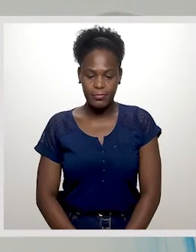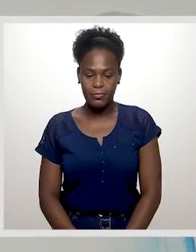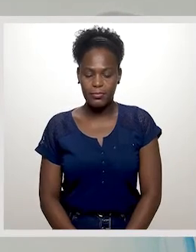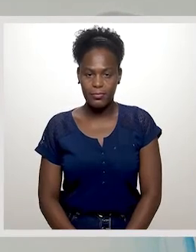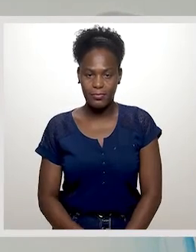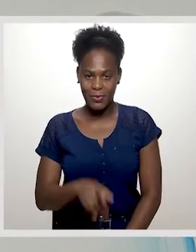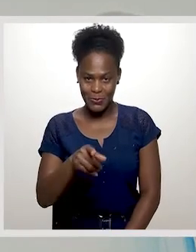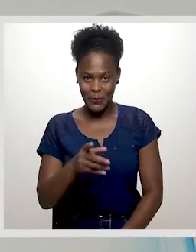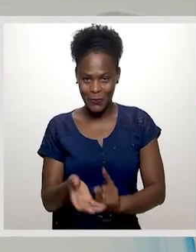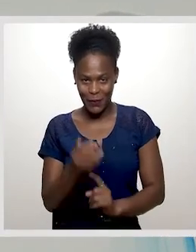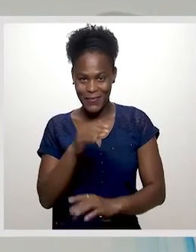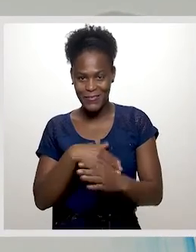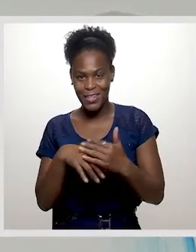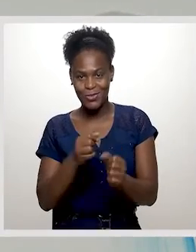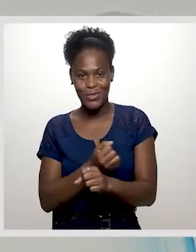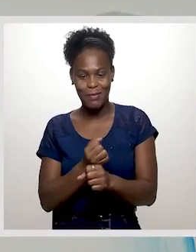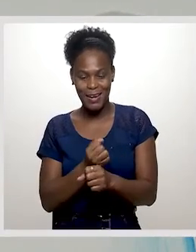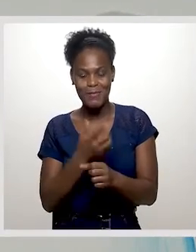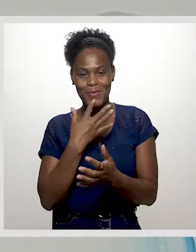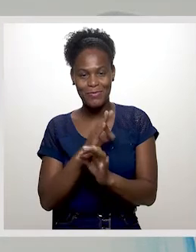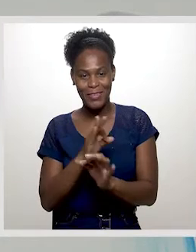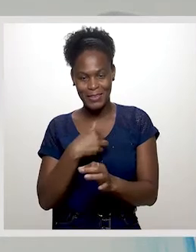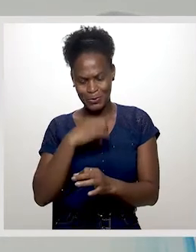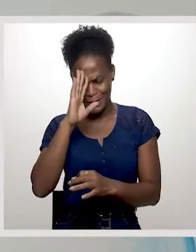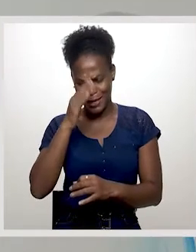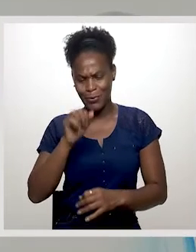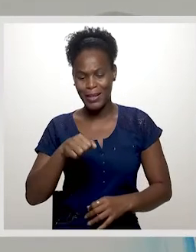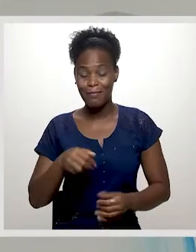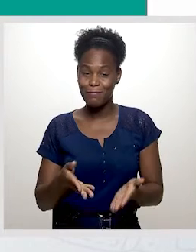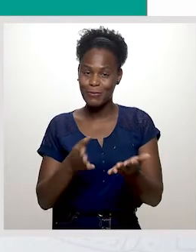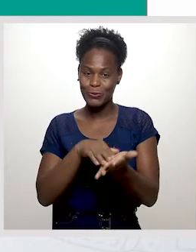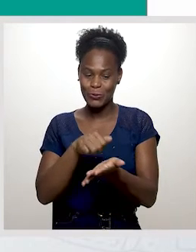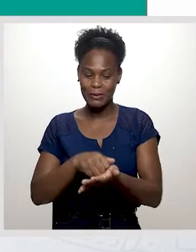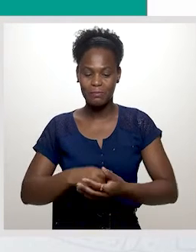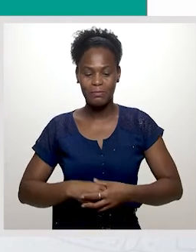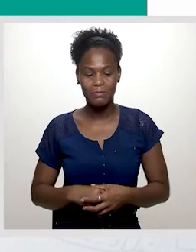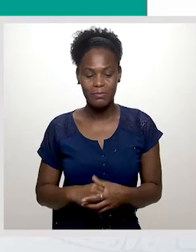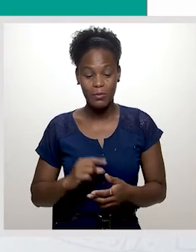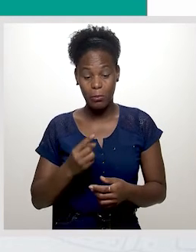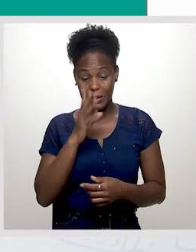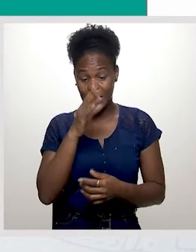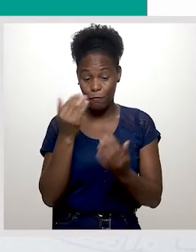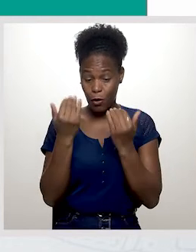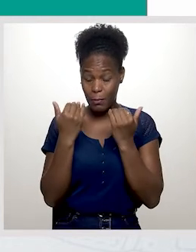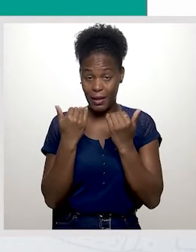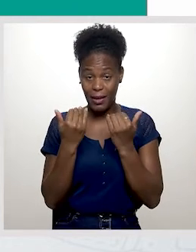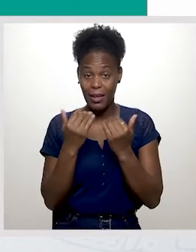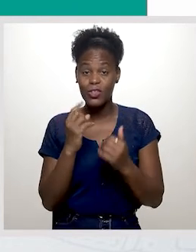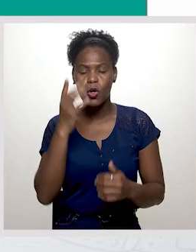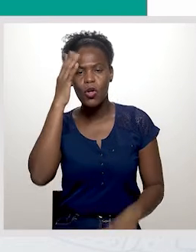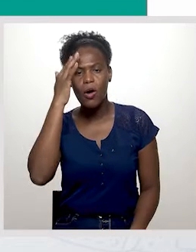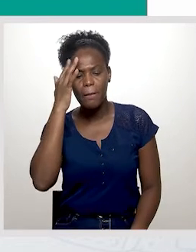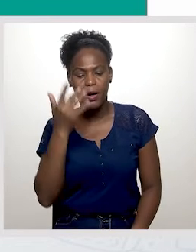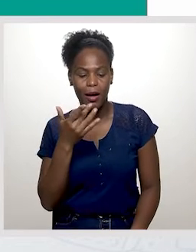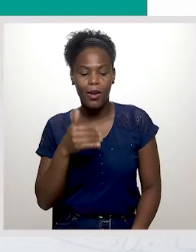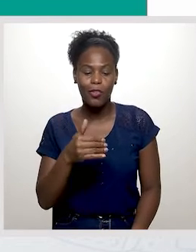Tu as réussi à faire le travail? Magnifique, je sais que oui. On corrige. Pour s'informer sur le nombre, on